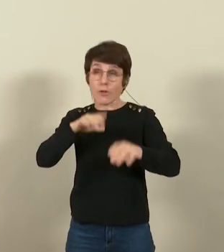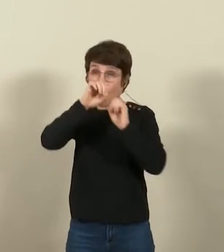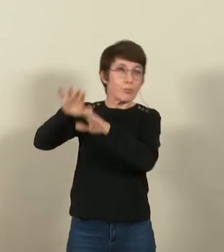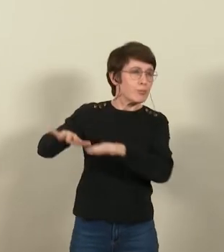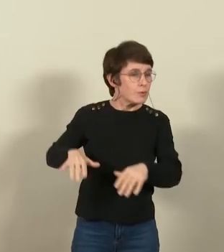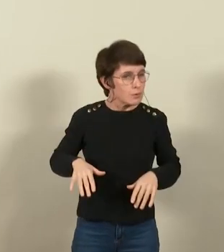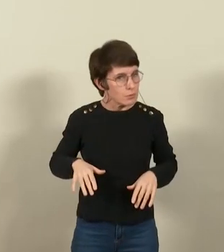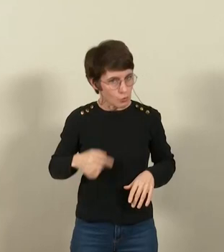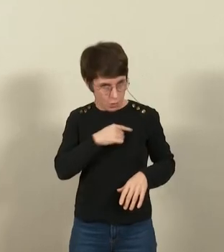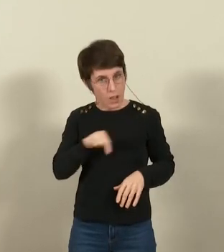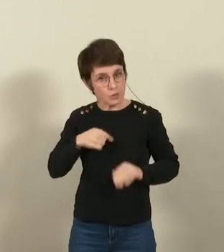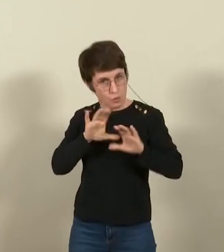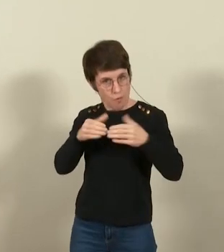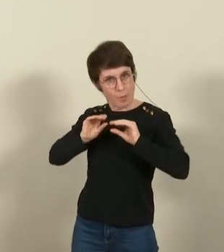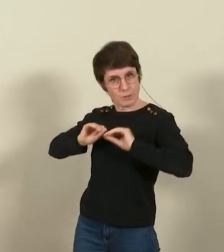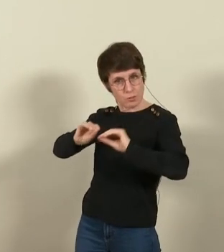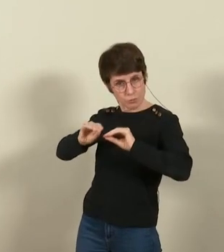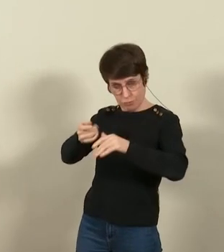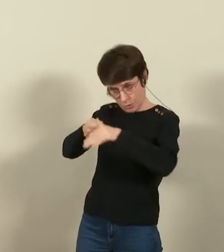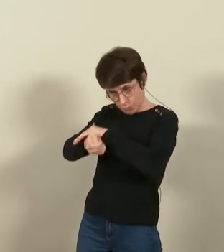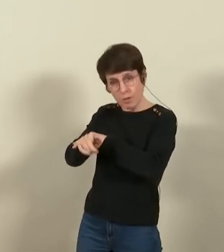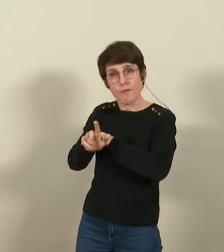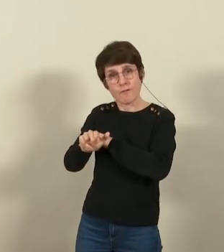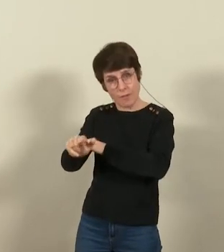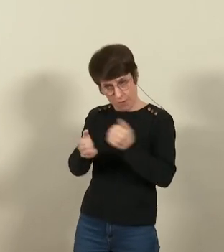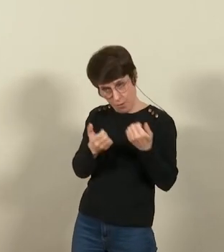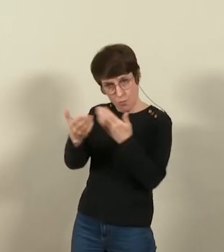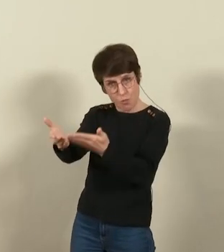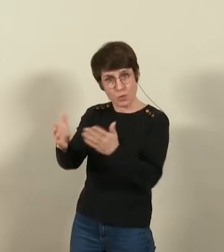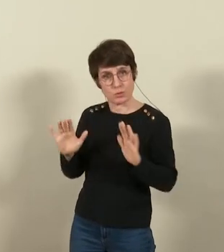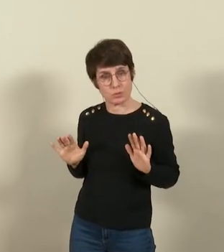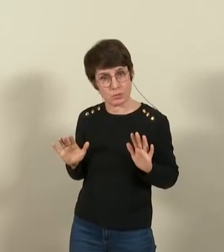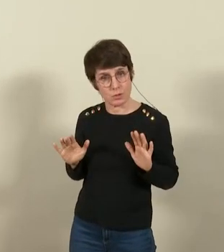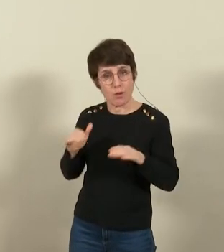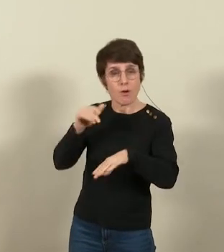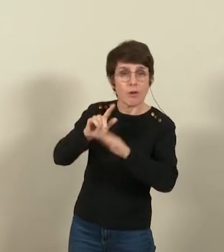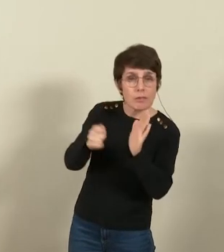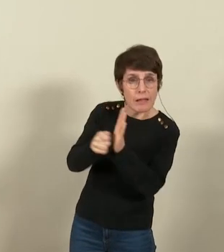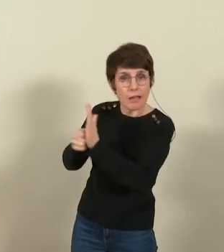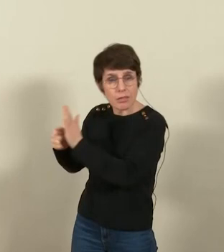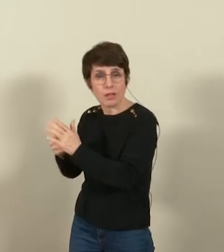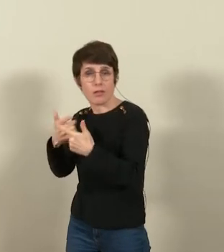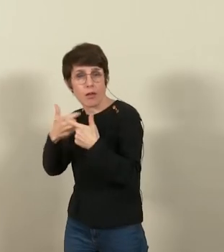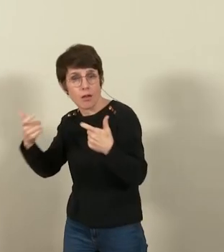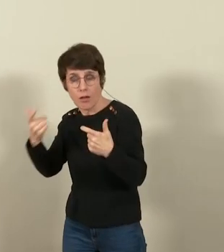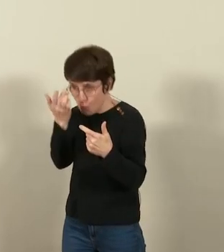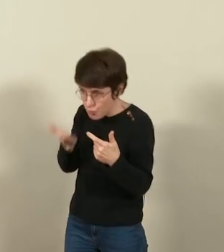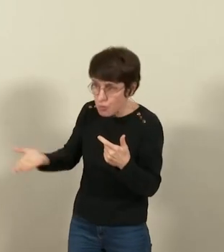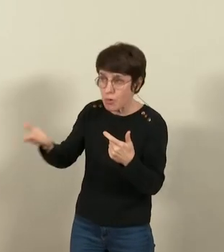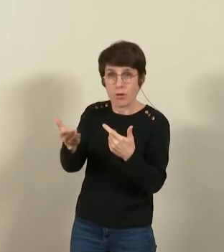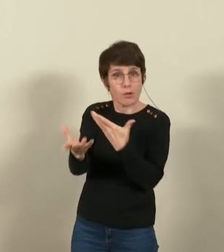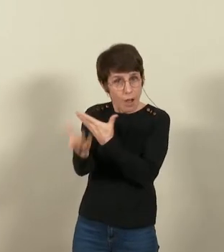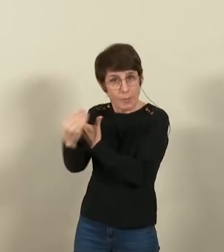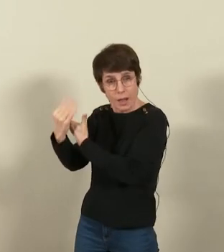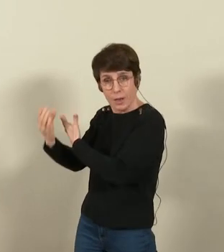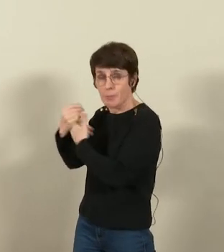allons les nous les donner c'est nous qui allons les financer qui allons les proposer avec plusieurs temps différents de manière justement à ce que ce soit disponible